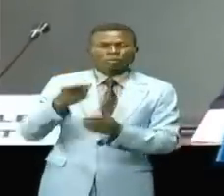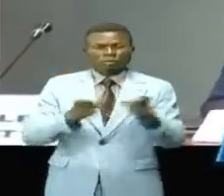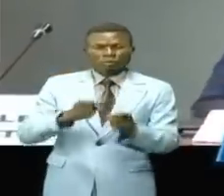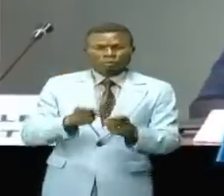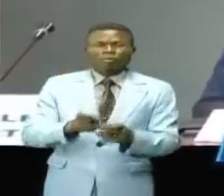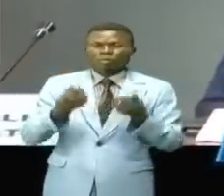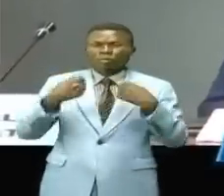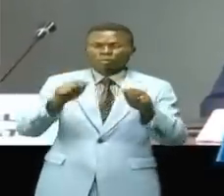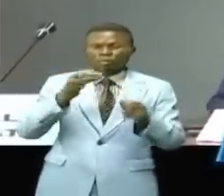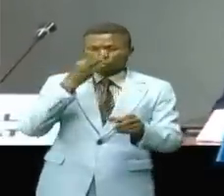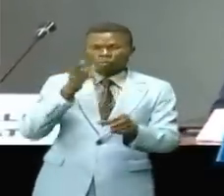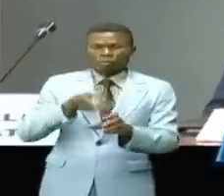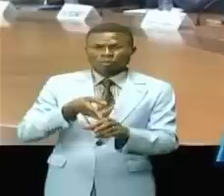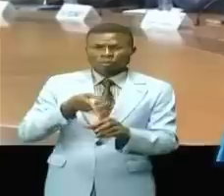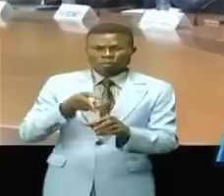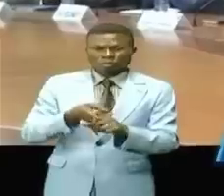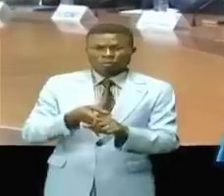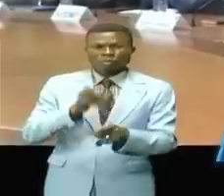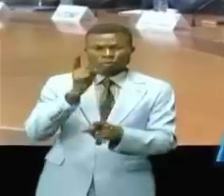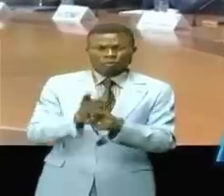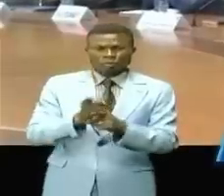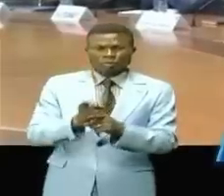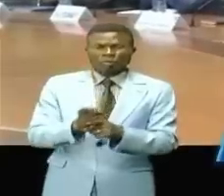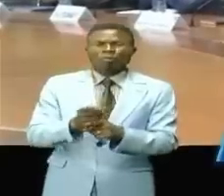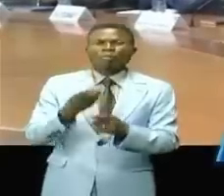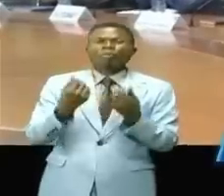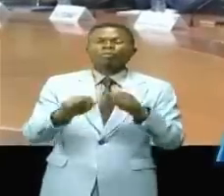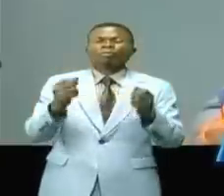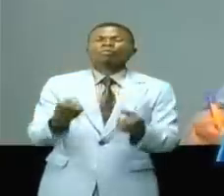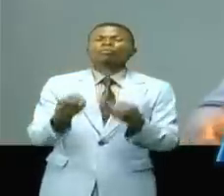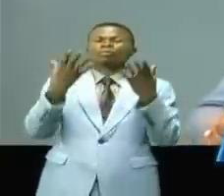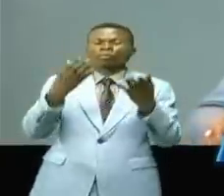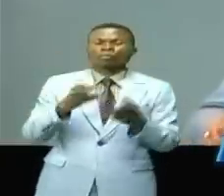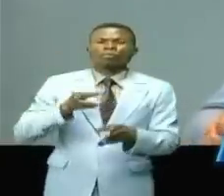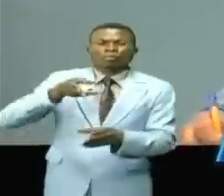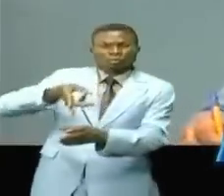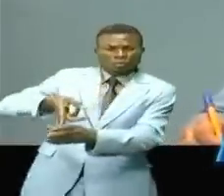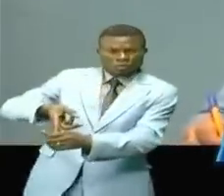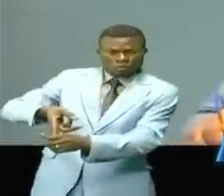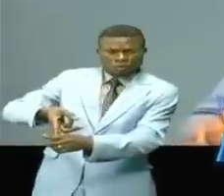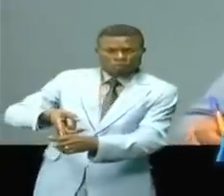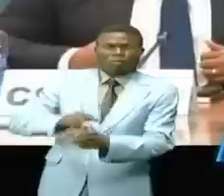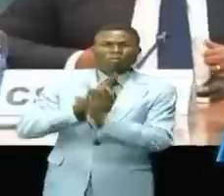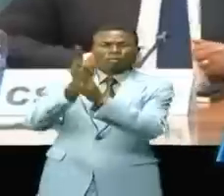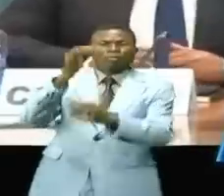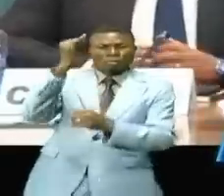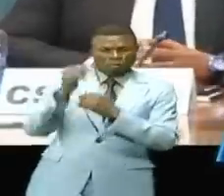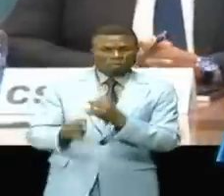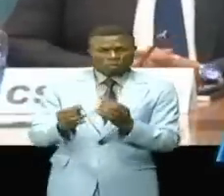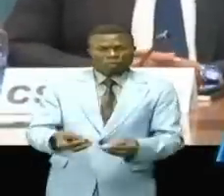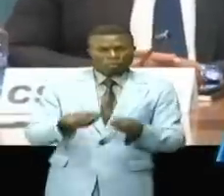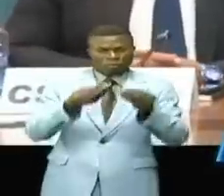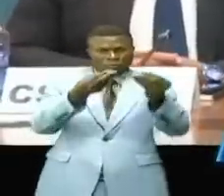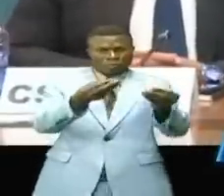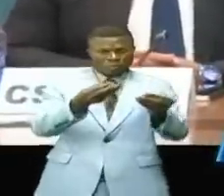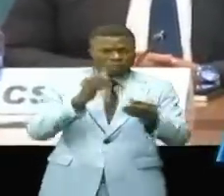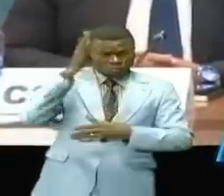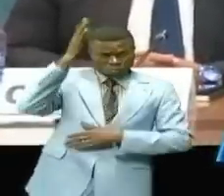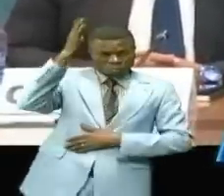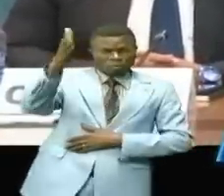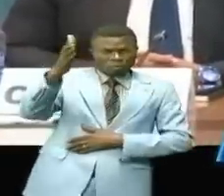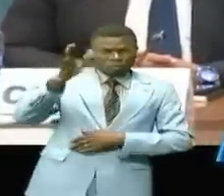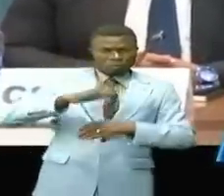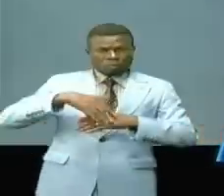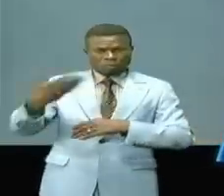l'aval pétrolier, précisément la fixation de prix à la pompe. Le rapport final, lui, sera déposé très prochainement.